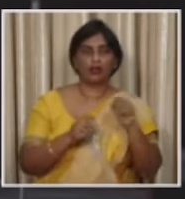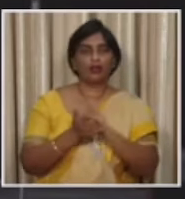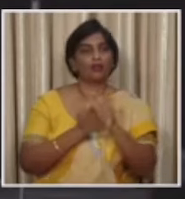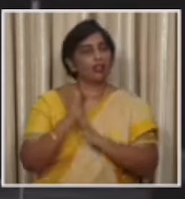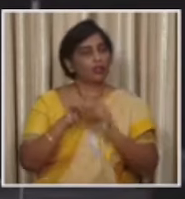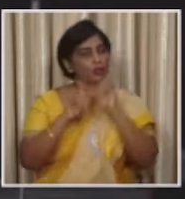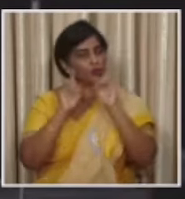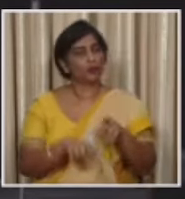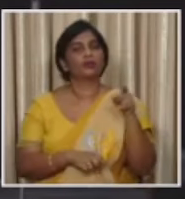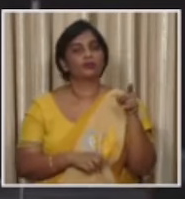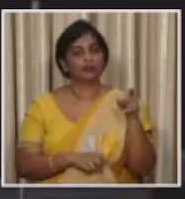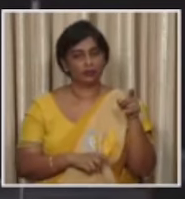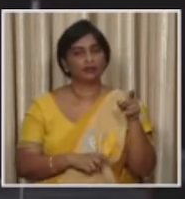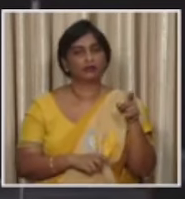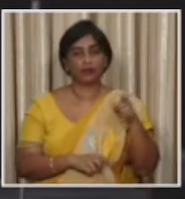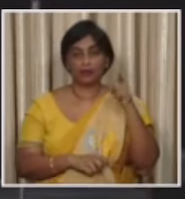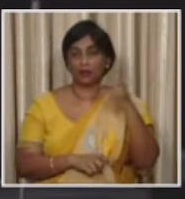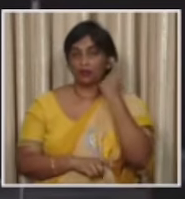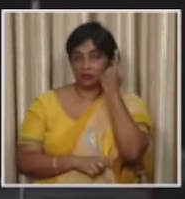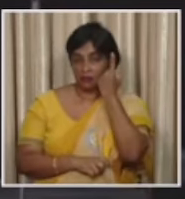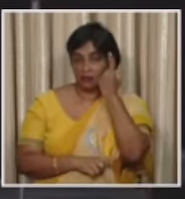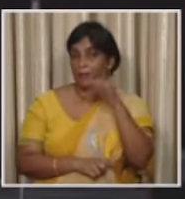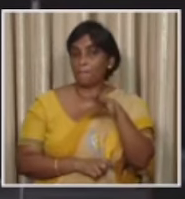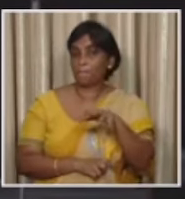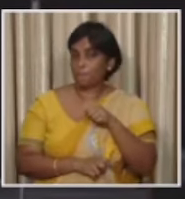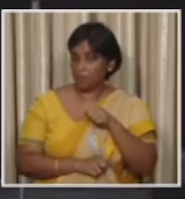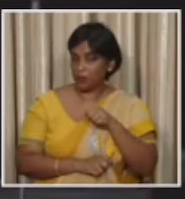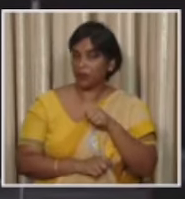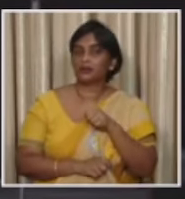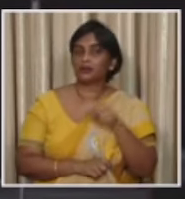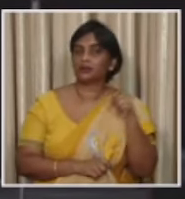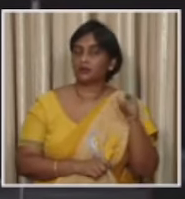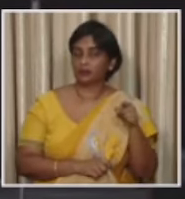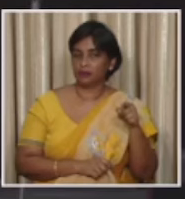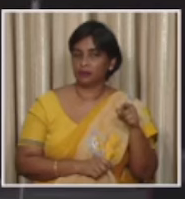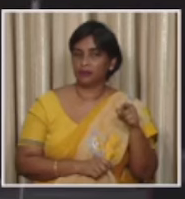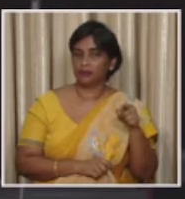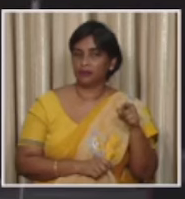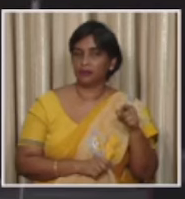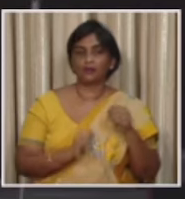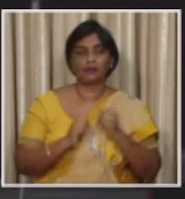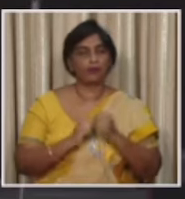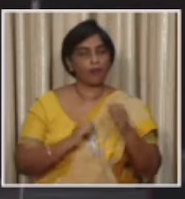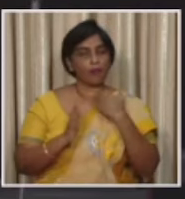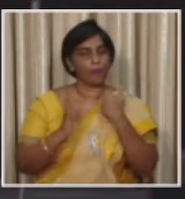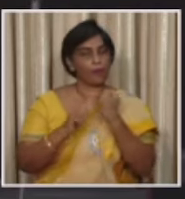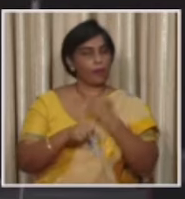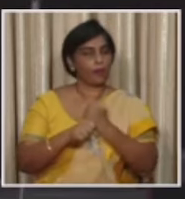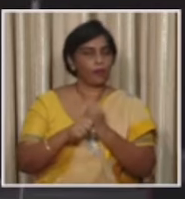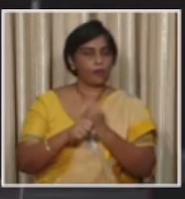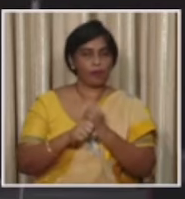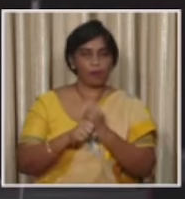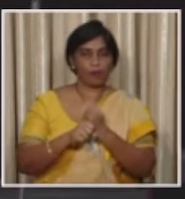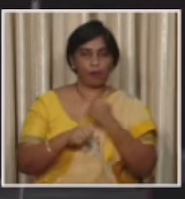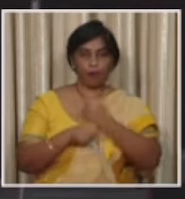මන්ත්‍රීතුමාට වෙලා තියෙන්නේ. එතුමාගේ දැනුම ප්‍රයෝජනයට අරගෙන මේ කරන රජයට දක්වන, මම